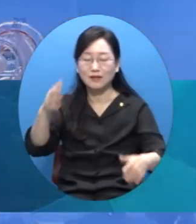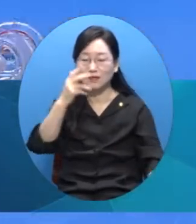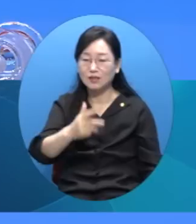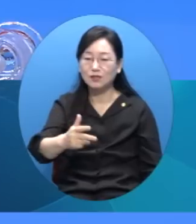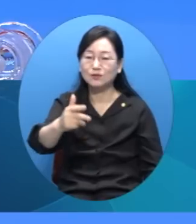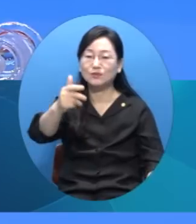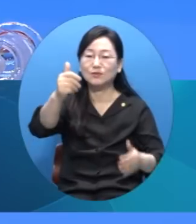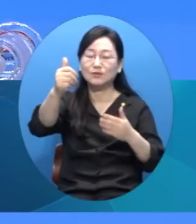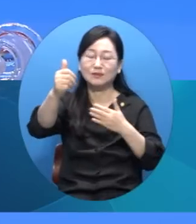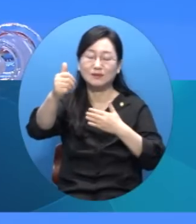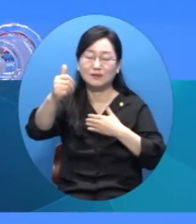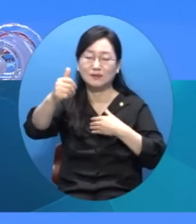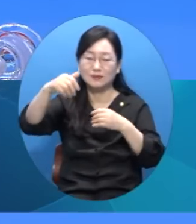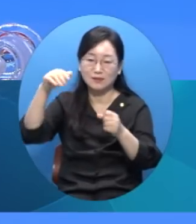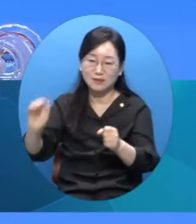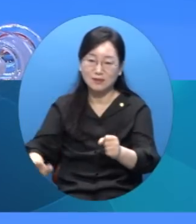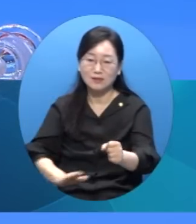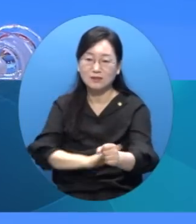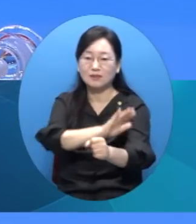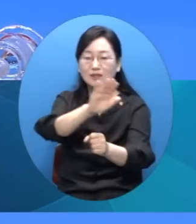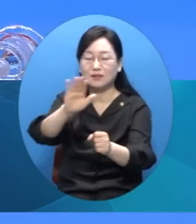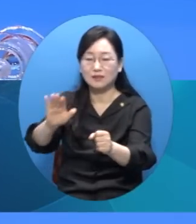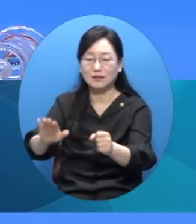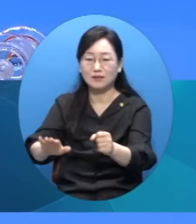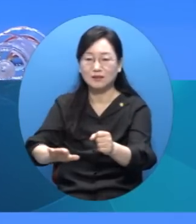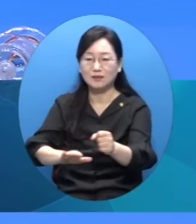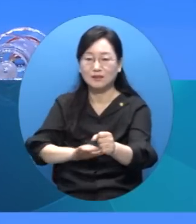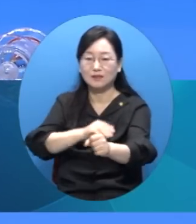언제나 주는 날